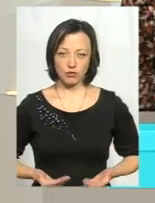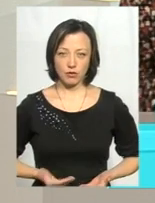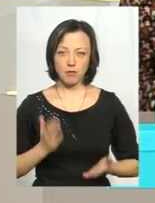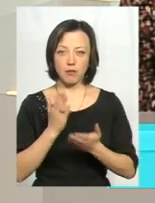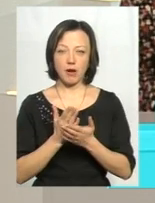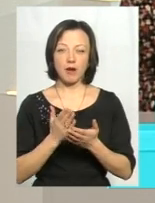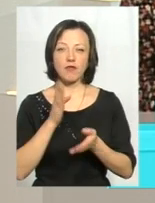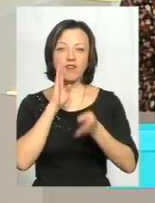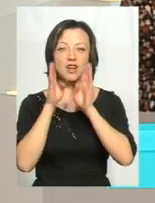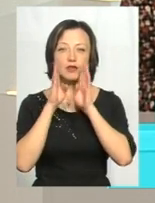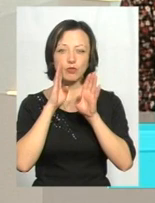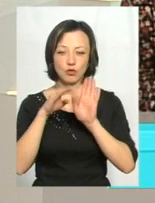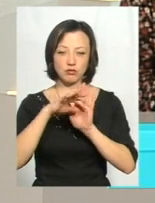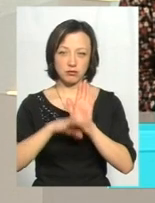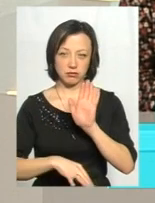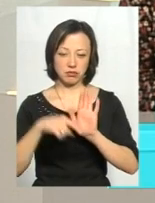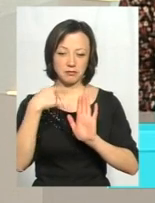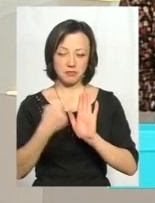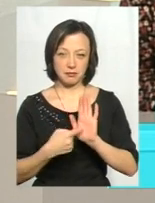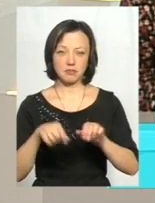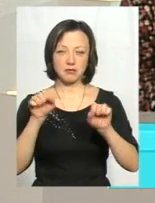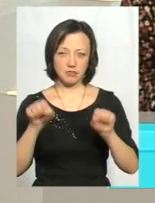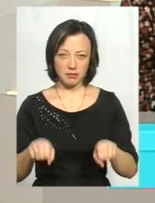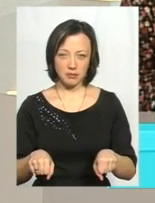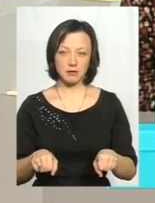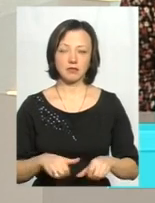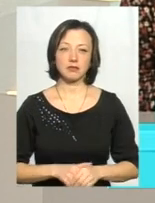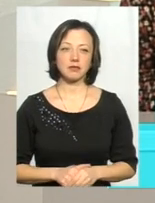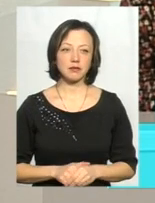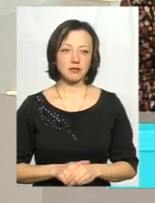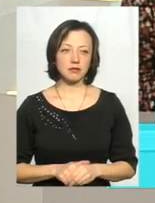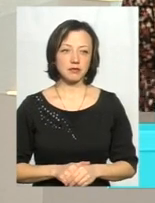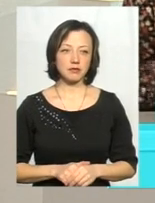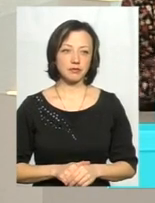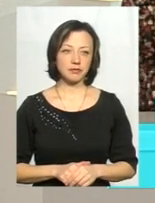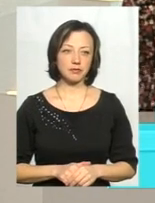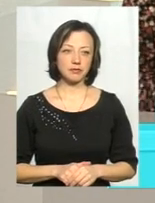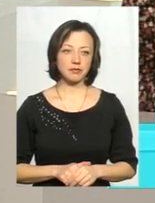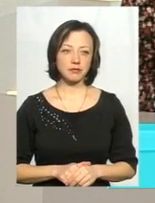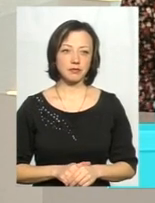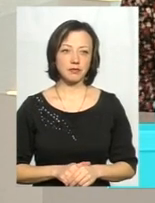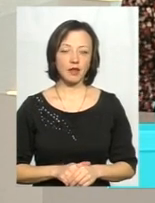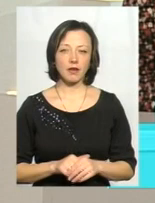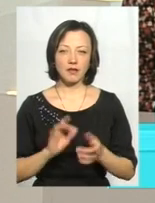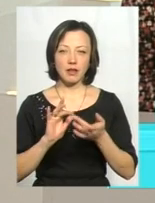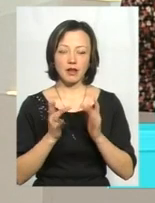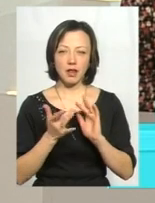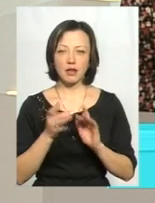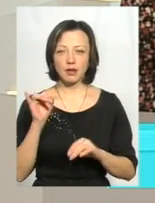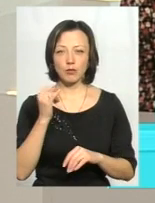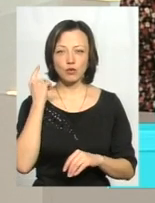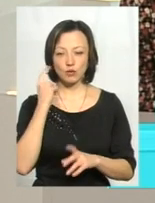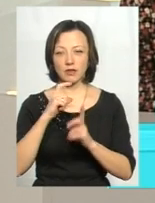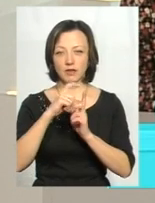маємо ефір і в Фейсбук, тому ставте свої питання у коментарях під стрімом у соцмережі і